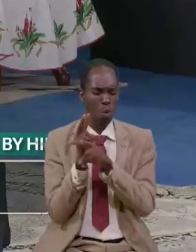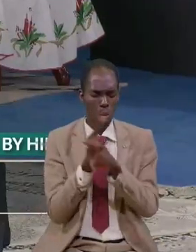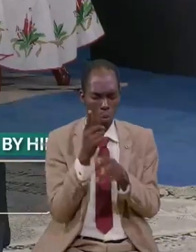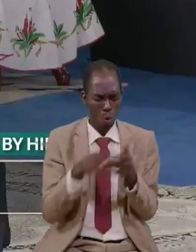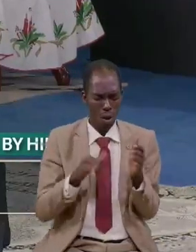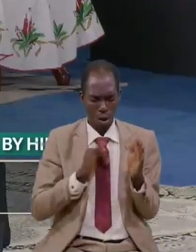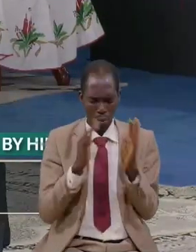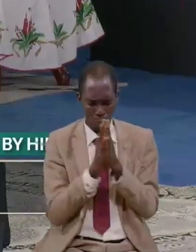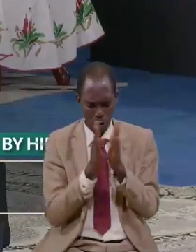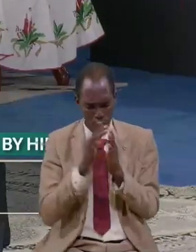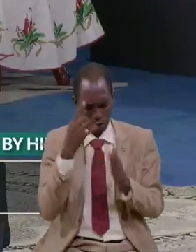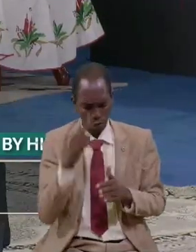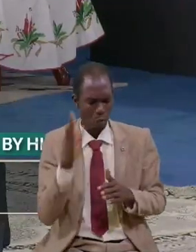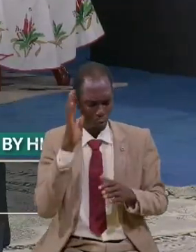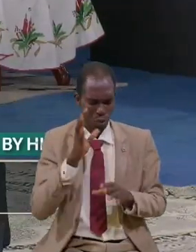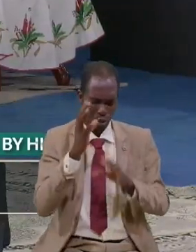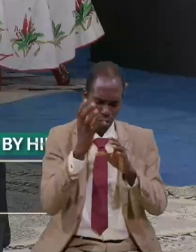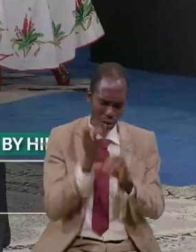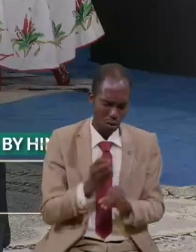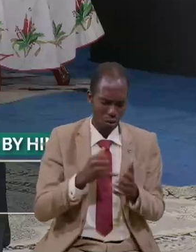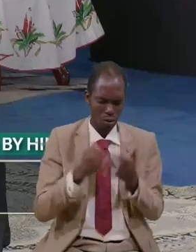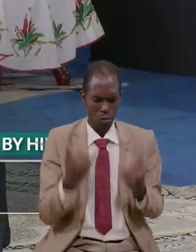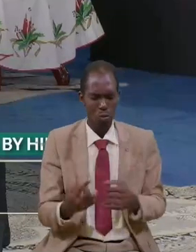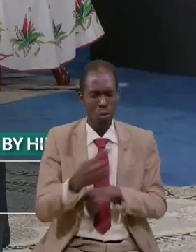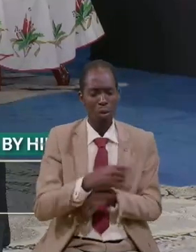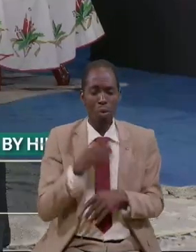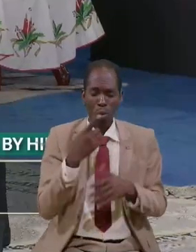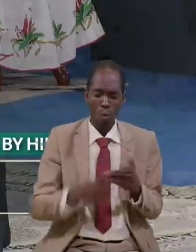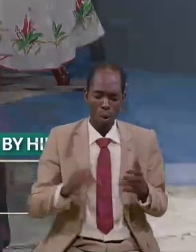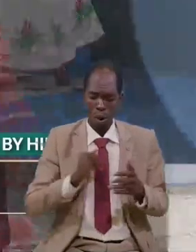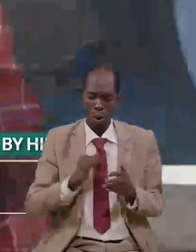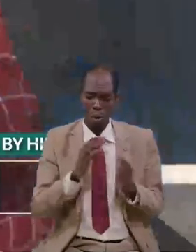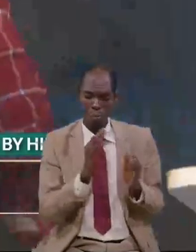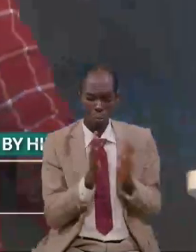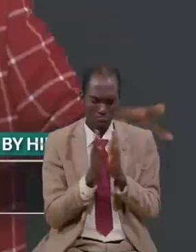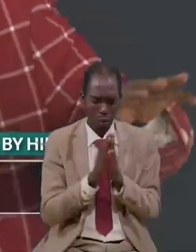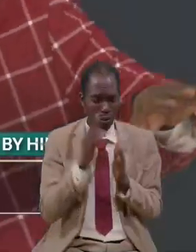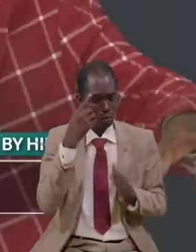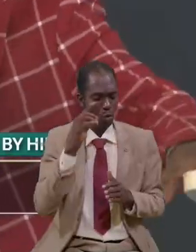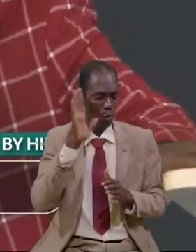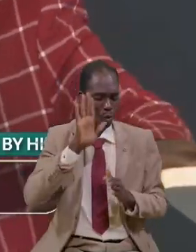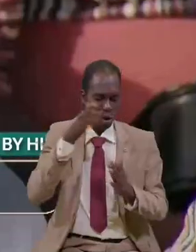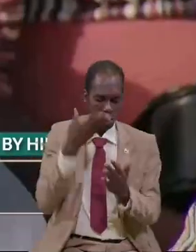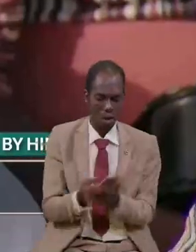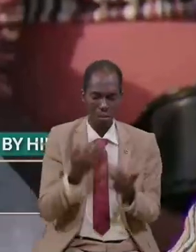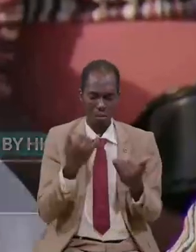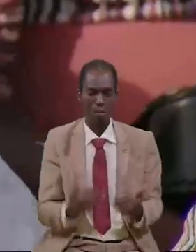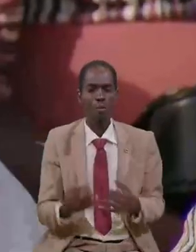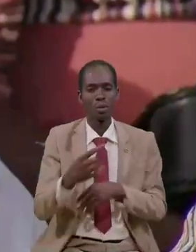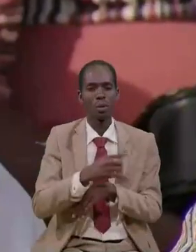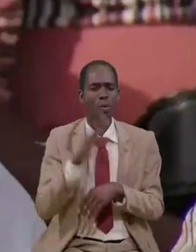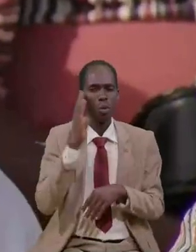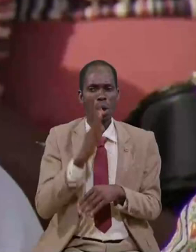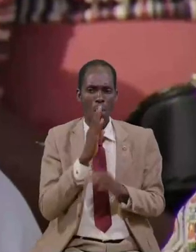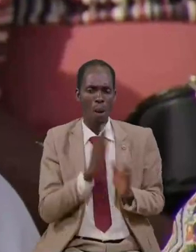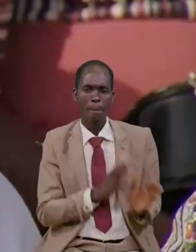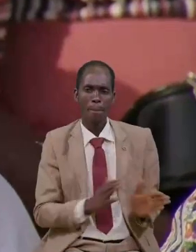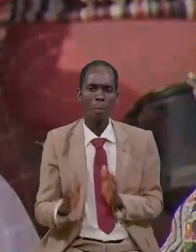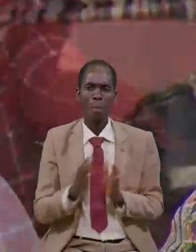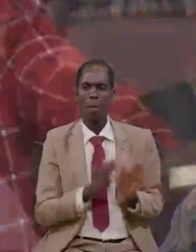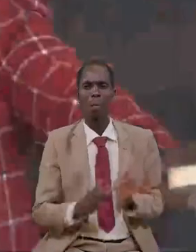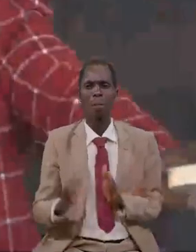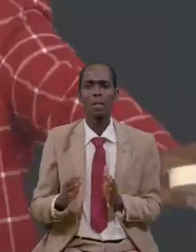priaient, ils y arrivent. La chose que j'ai commandée peut arriver aujourd'hui. Cette